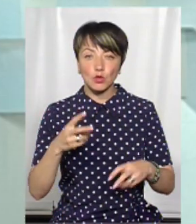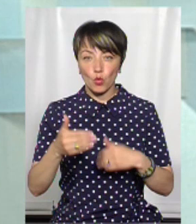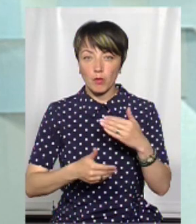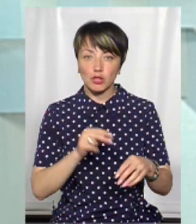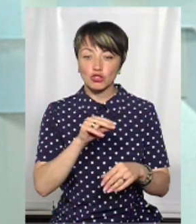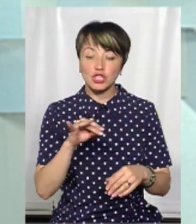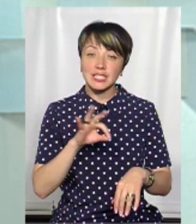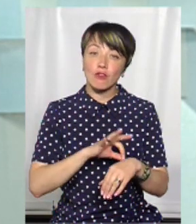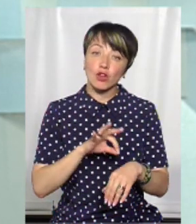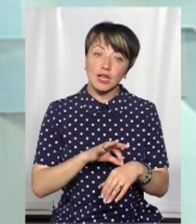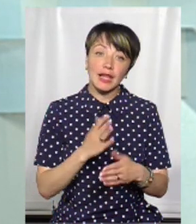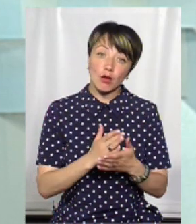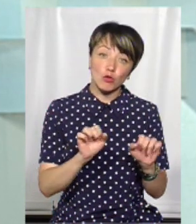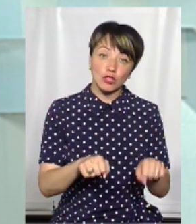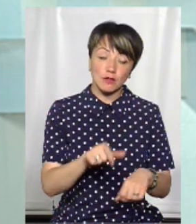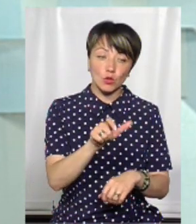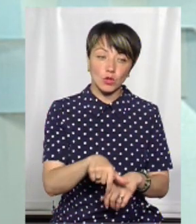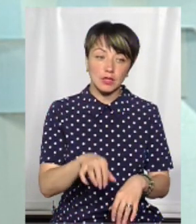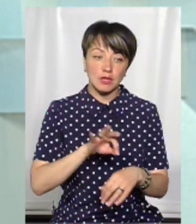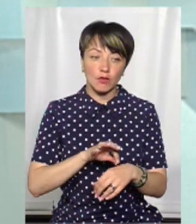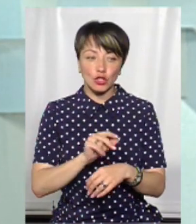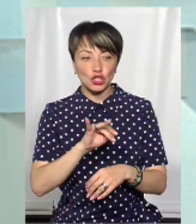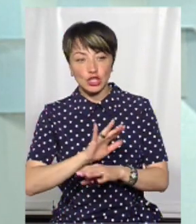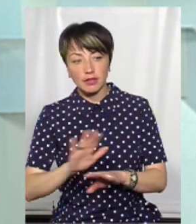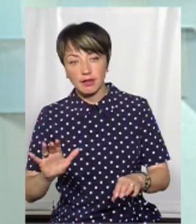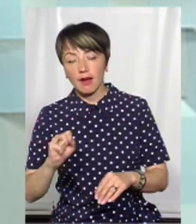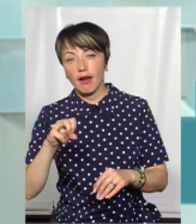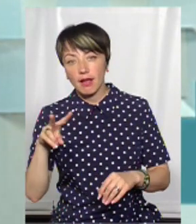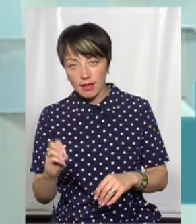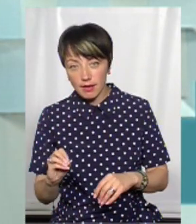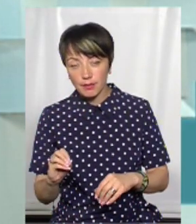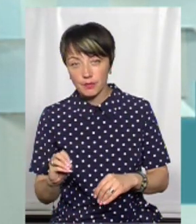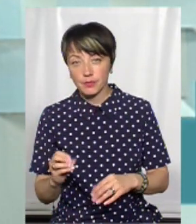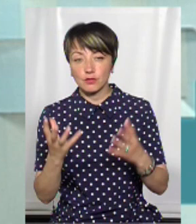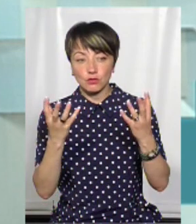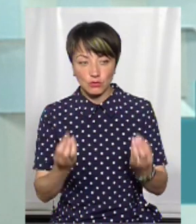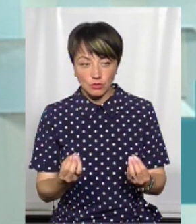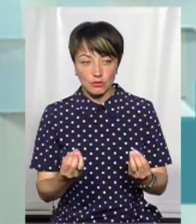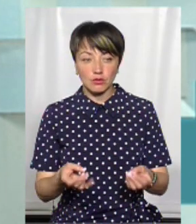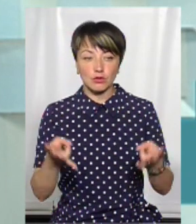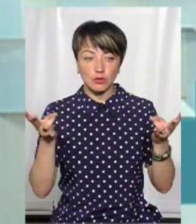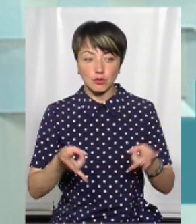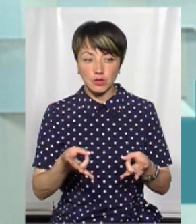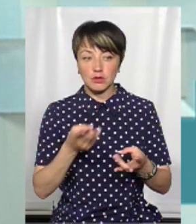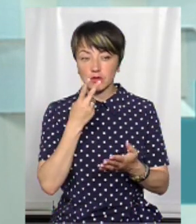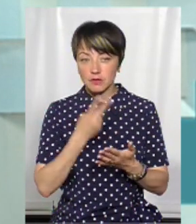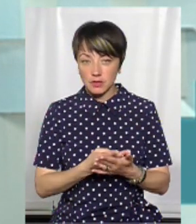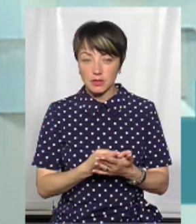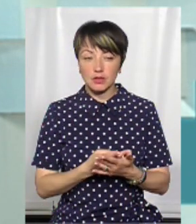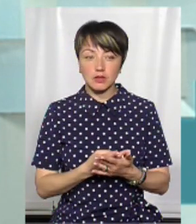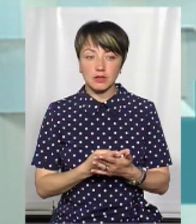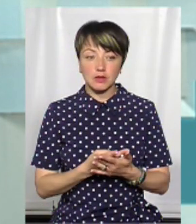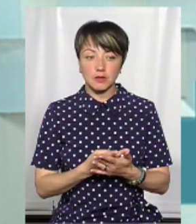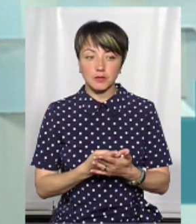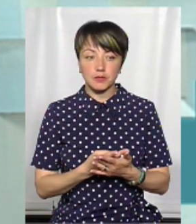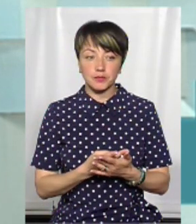Угу. Тобто, чи захворіє людина, чи є можливість захворіти, чи не захворіти. Але крім того, необхідно ще дивитися, от ви показували